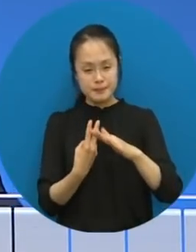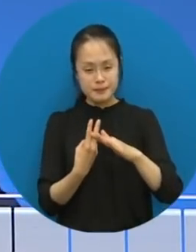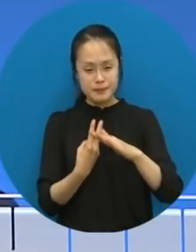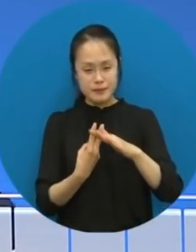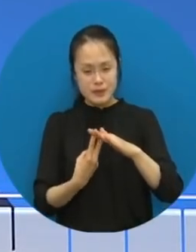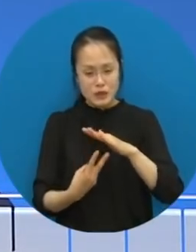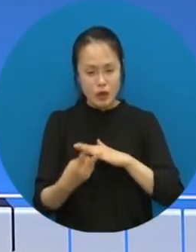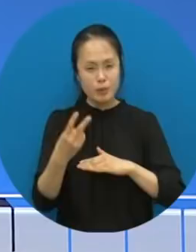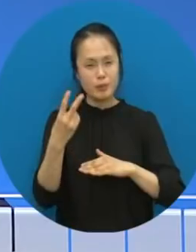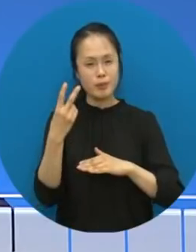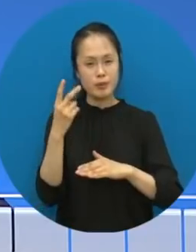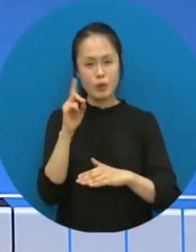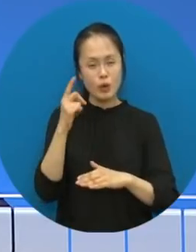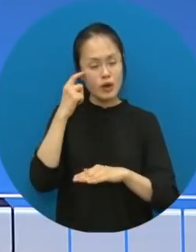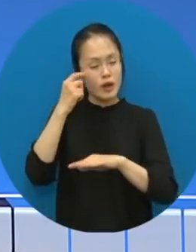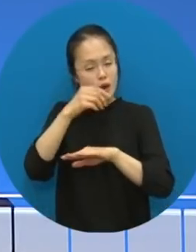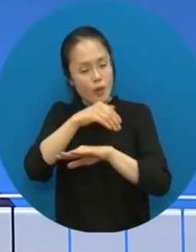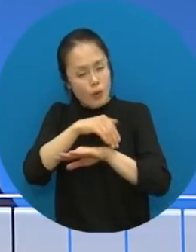계획도